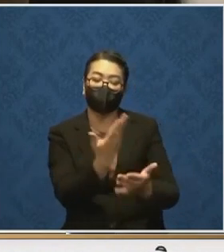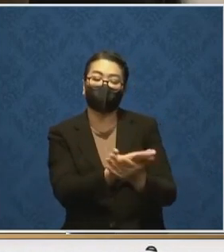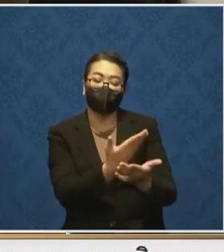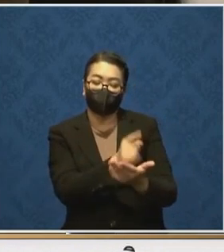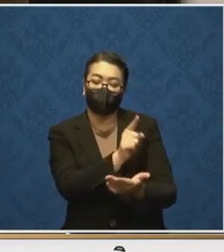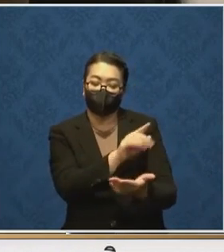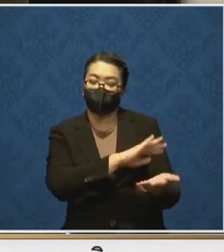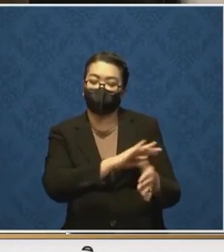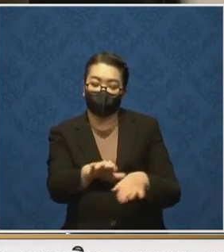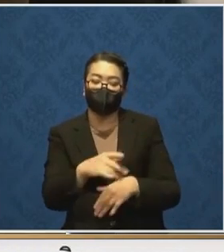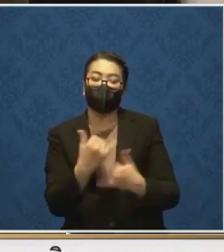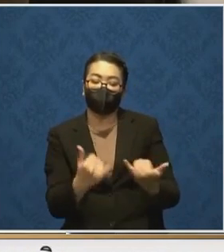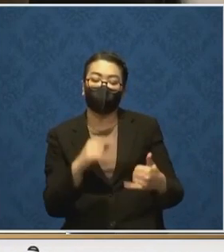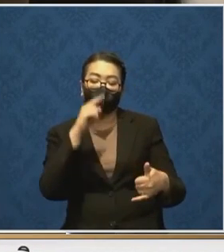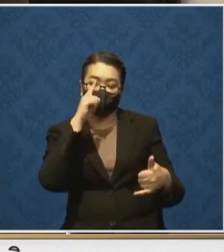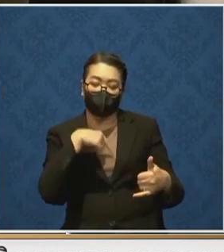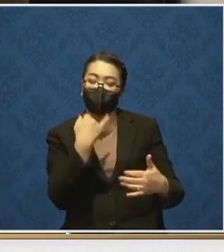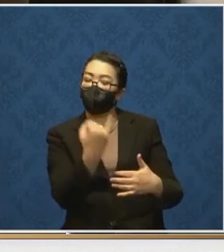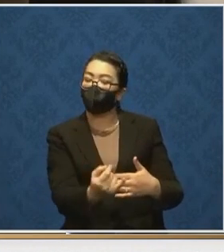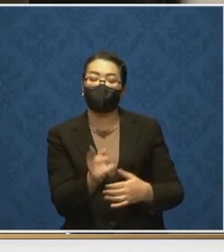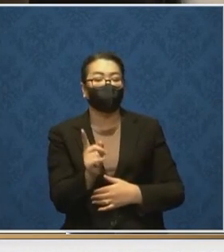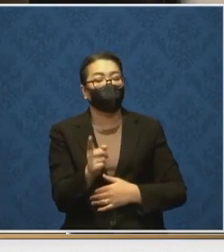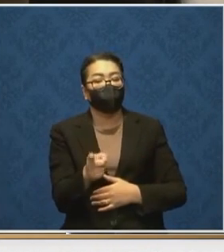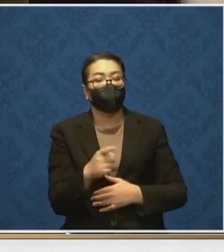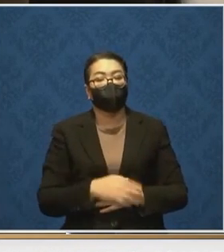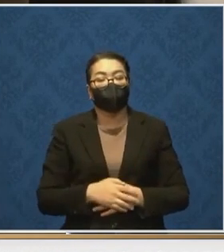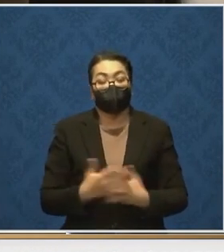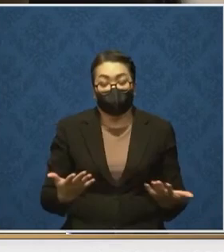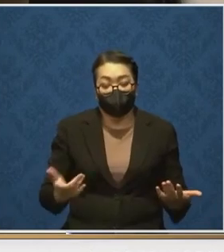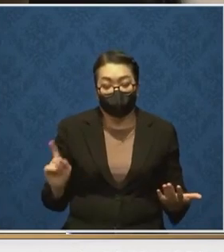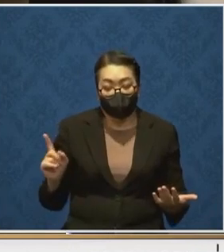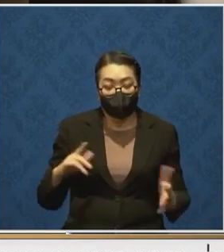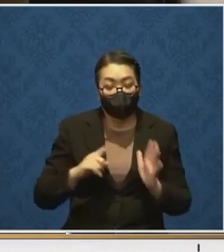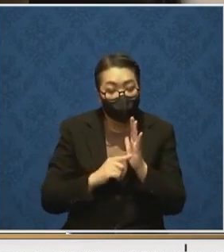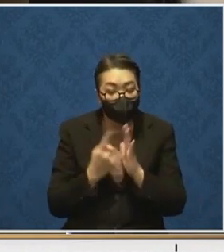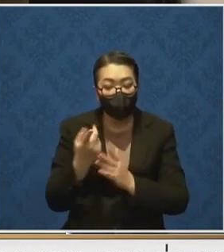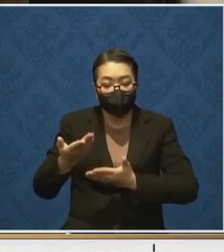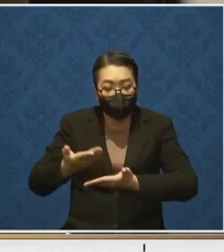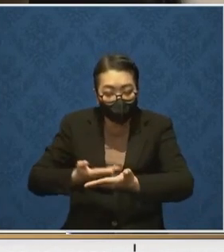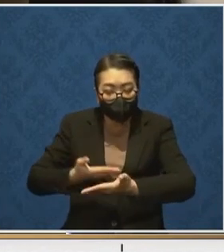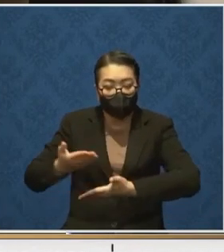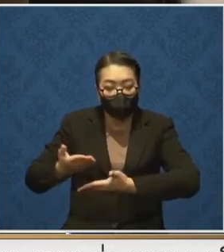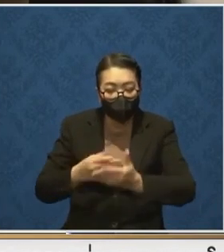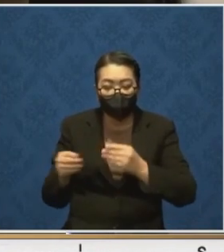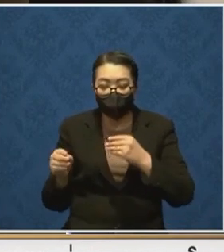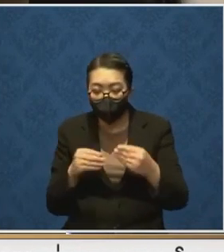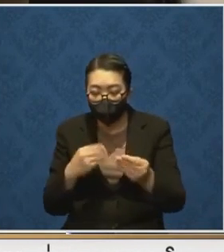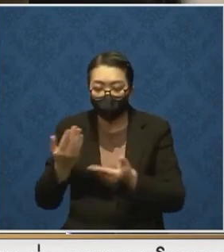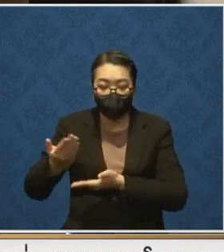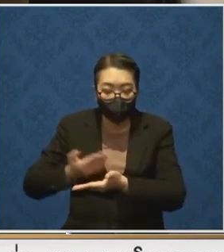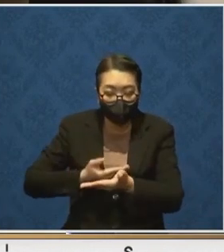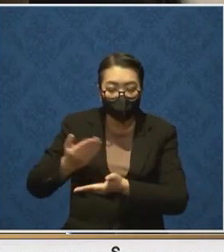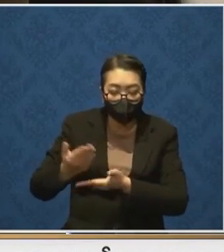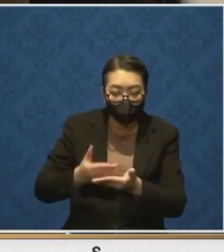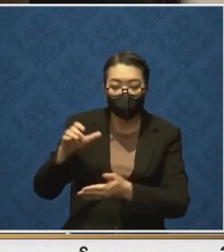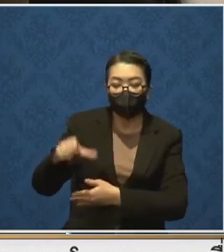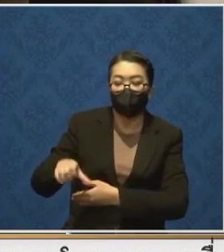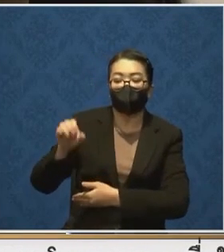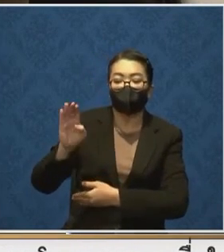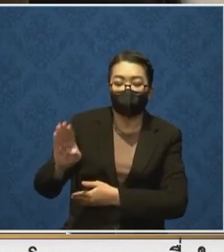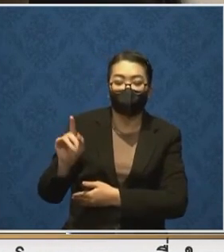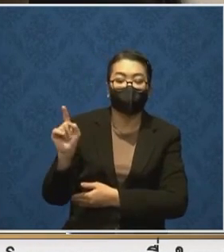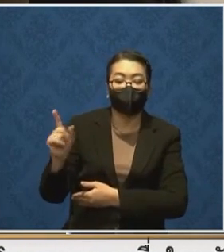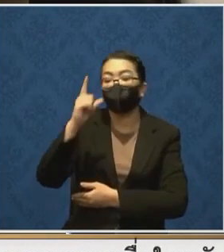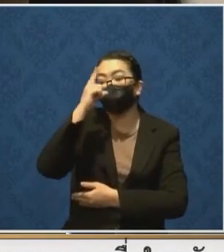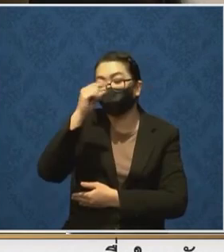เพรจะอาไก่ก Ecoirairoนี่ค่ จเปที่มาของการเริ่มเจราชาประนีประนอมยอมความกับบริษัท King's Gate